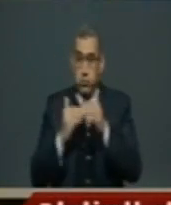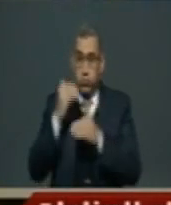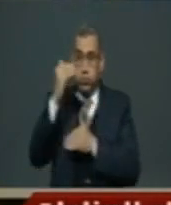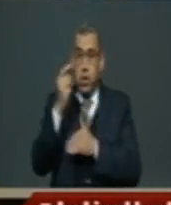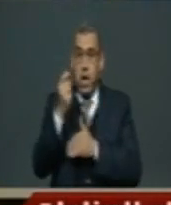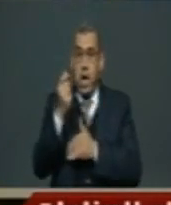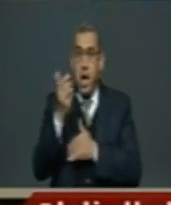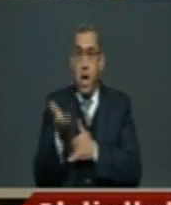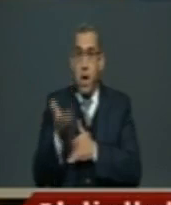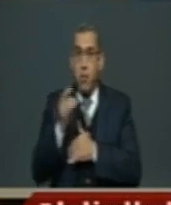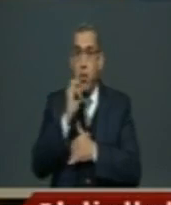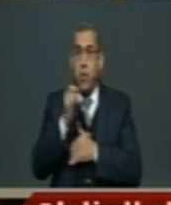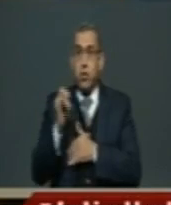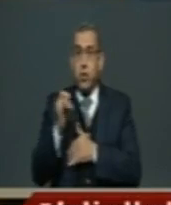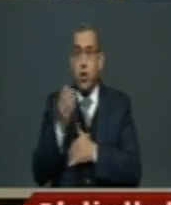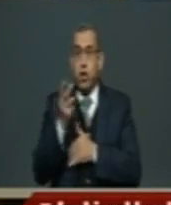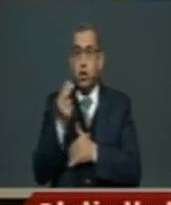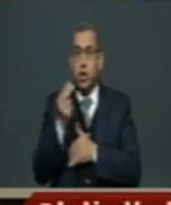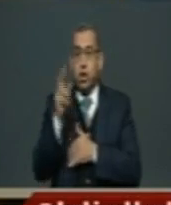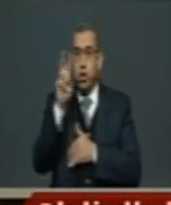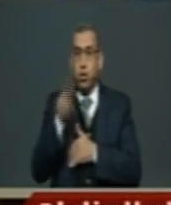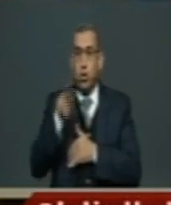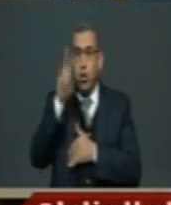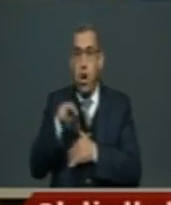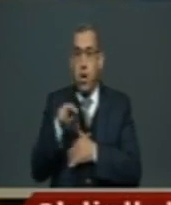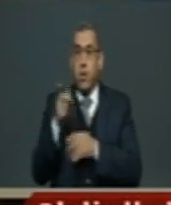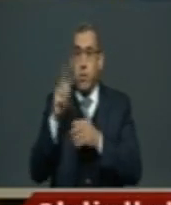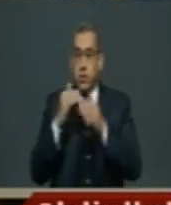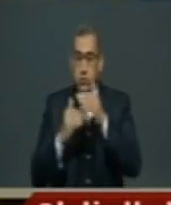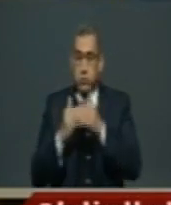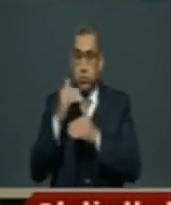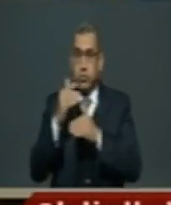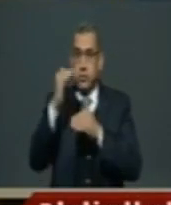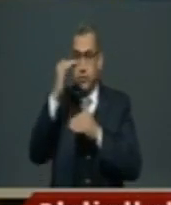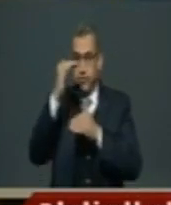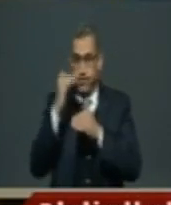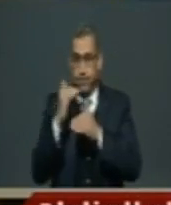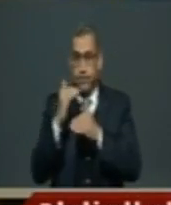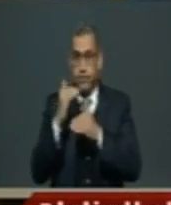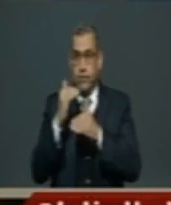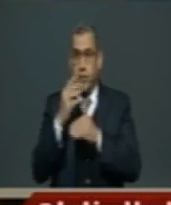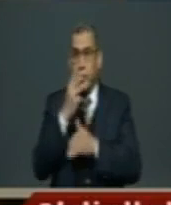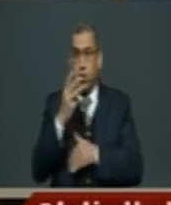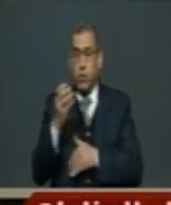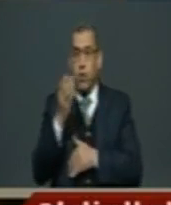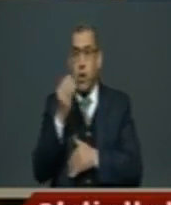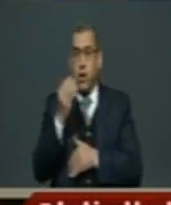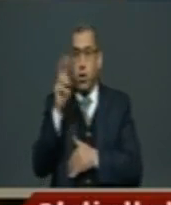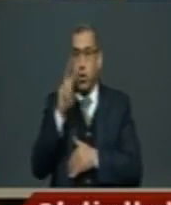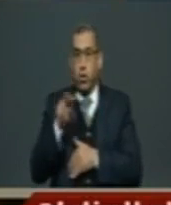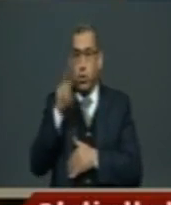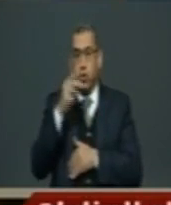إلى 520 دولار، ثم انحصر بعد ذلك إلى 340